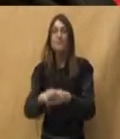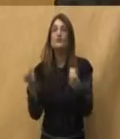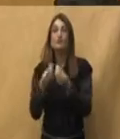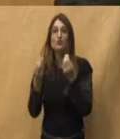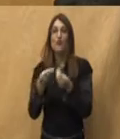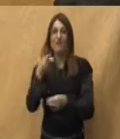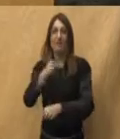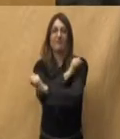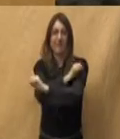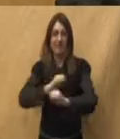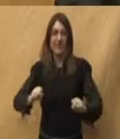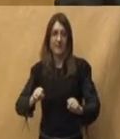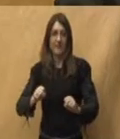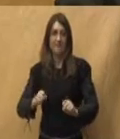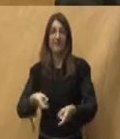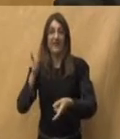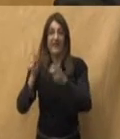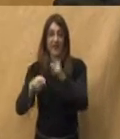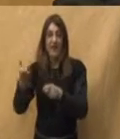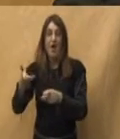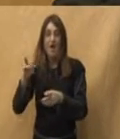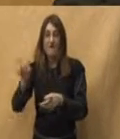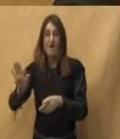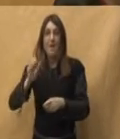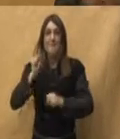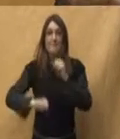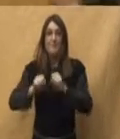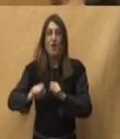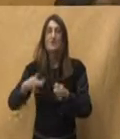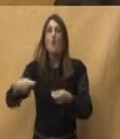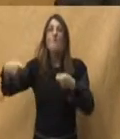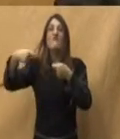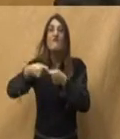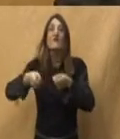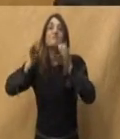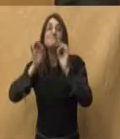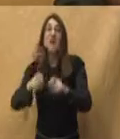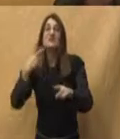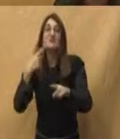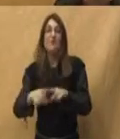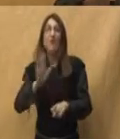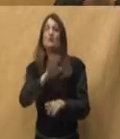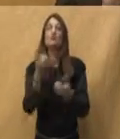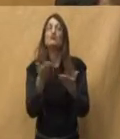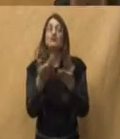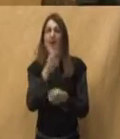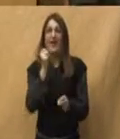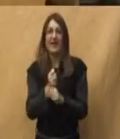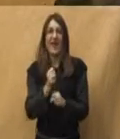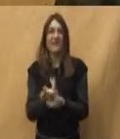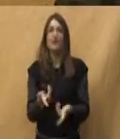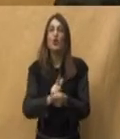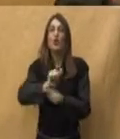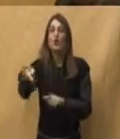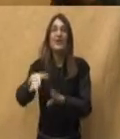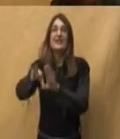Šta hoću reći? Dakle, neke profesije, neko ponašanje je vezano s stjecajem okolnosti i ne može si pružiti bolju prehranu nego koju